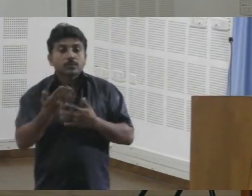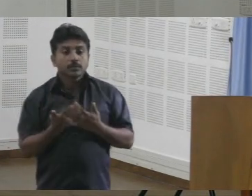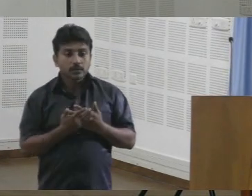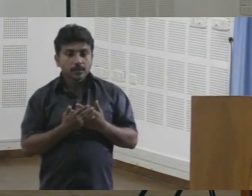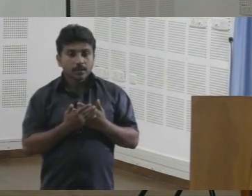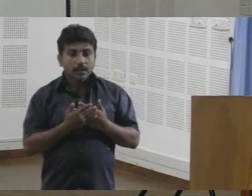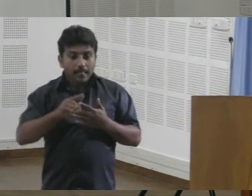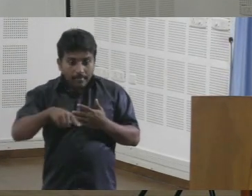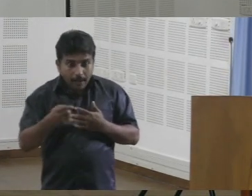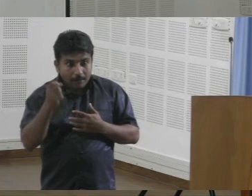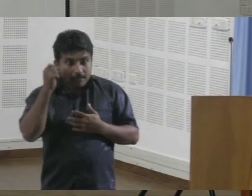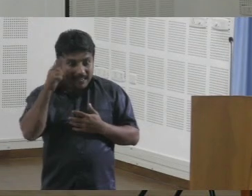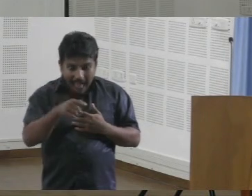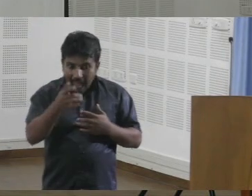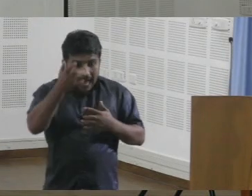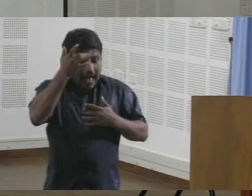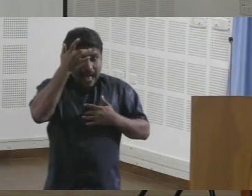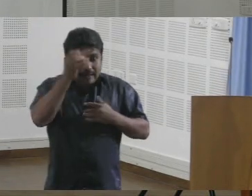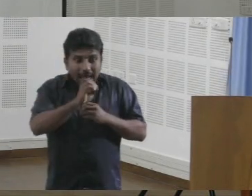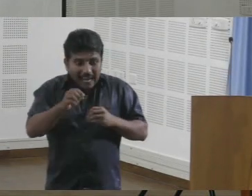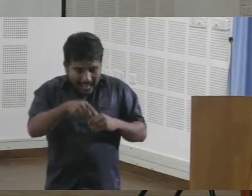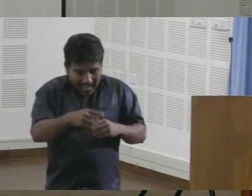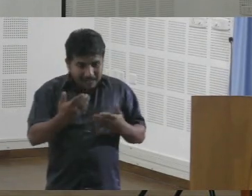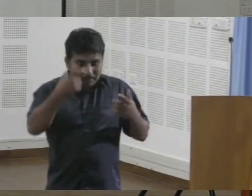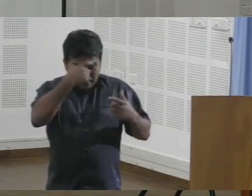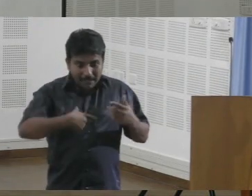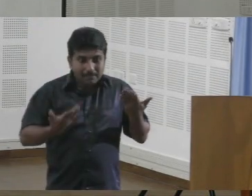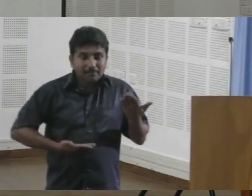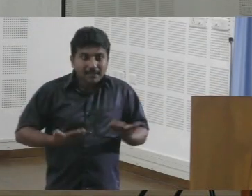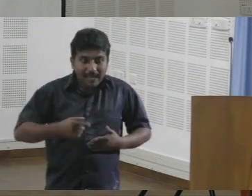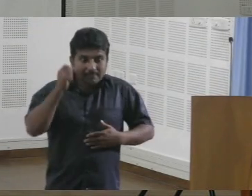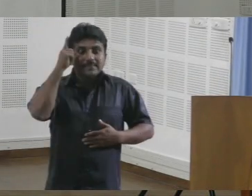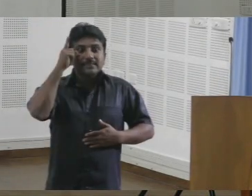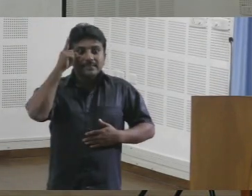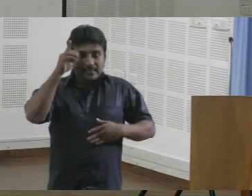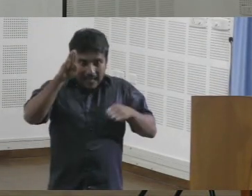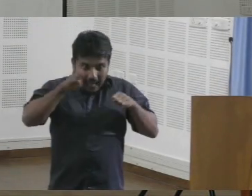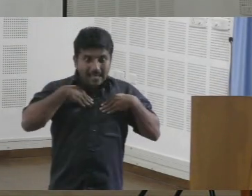പക്ഷേ ഞാൻ എന്ന് മുതൽ അത് ആക്സെപ്റ്റ് ചെയ്യാൻ തുടങ്ങി. ആ മെസ്സേജ് എൻ്റെ വീട്ടിൽ ബാക്കിയുള്ളവർക്കും വന്നു. അവൻ